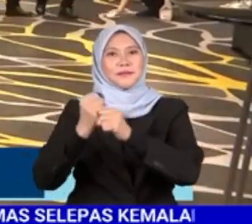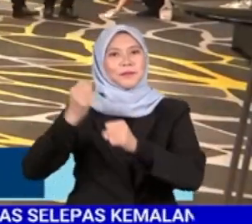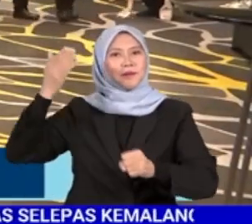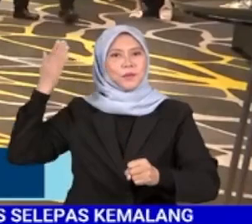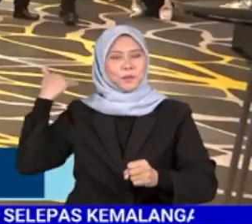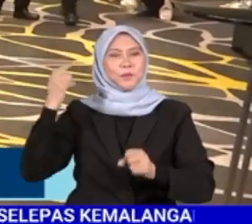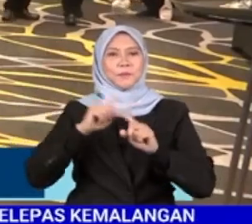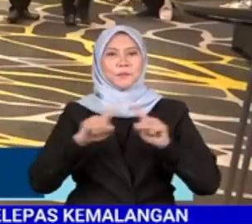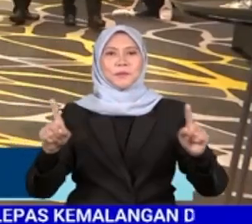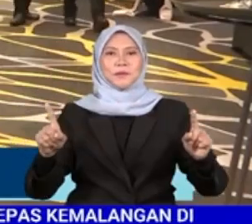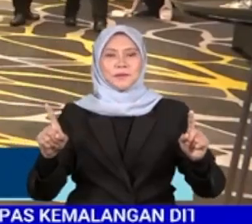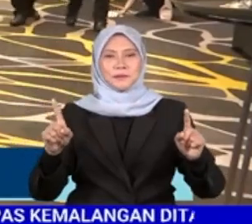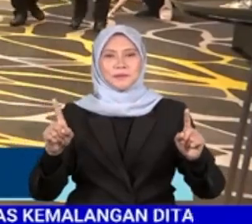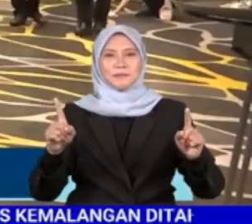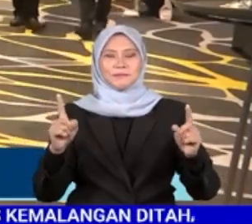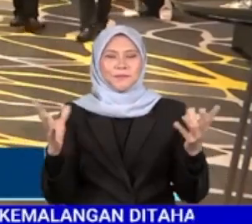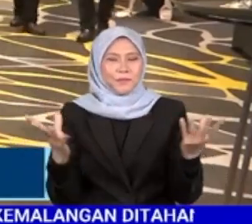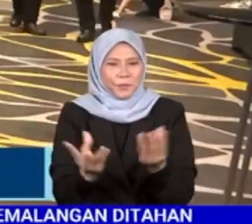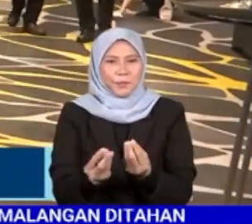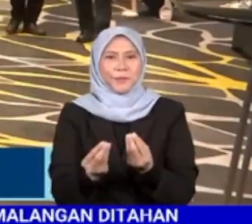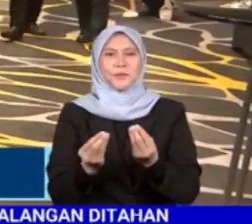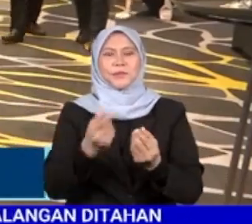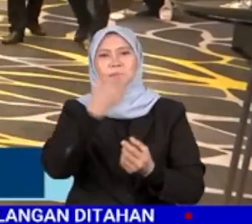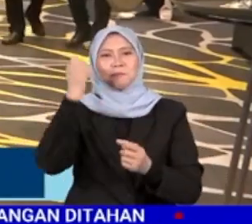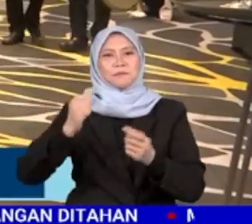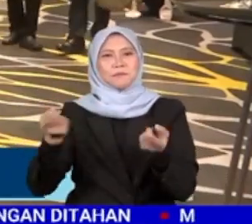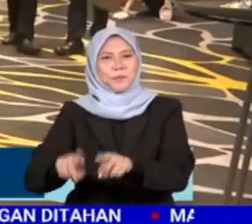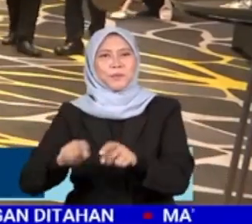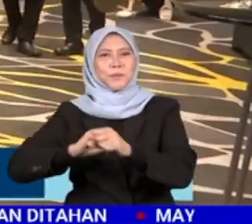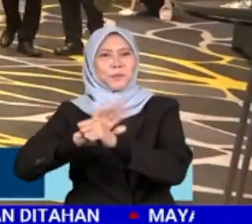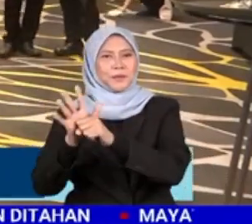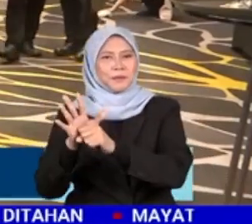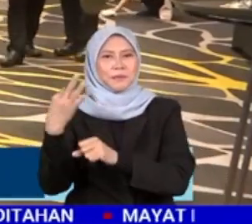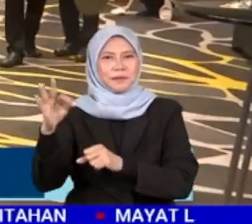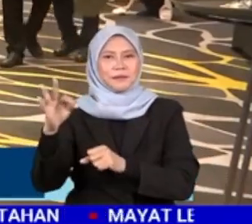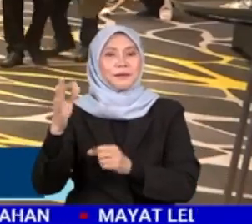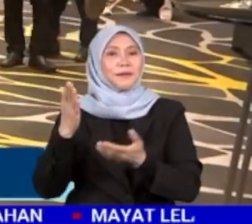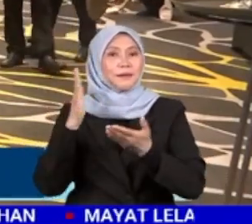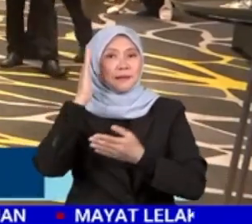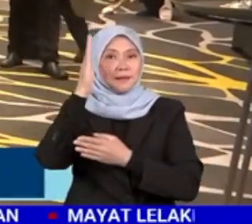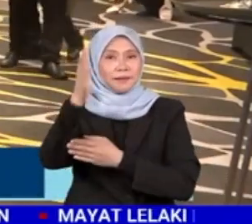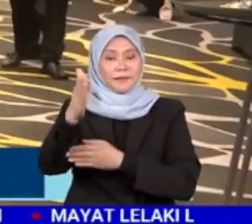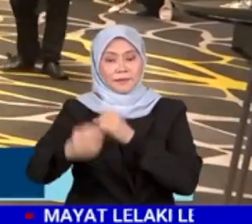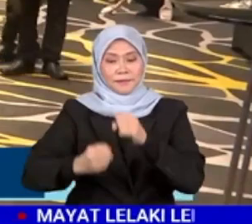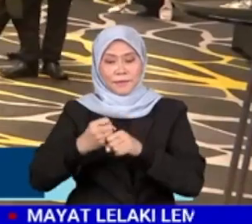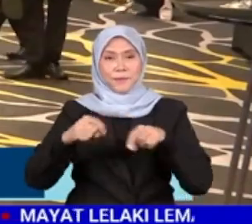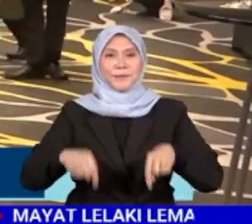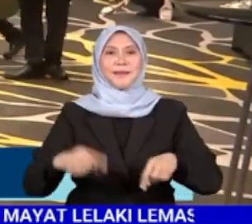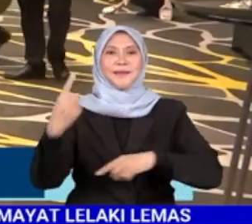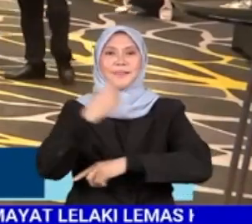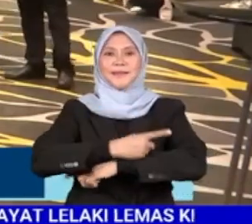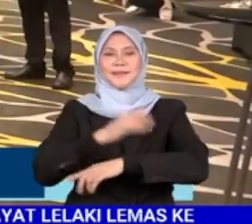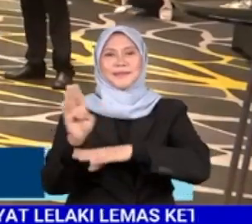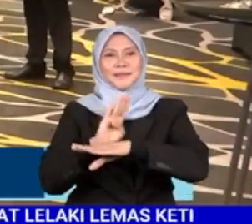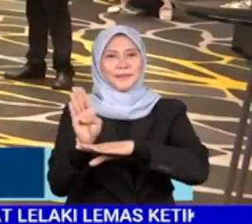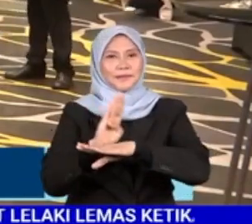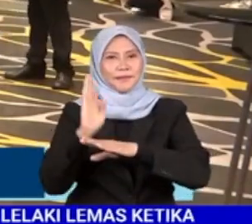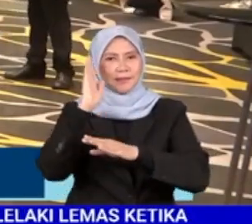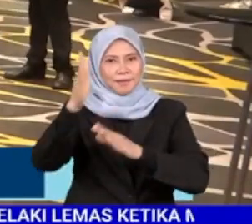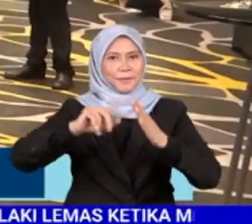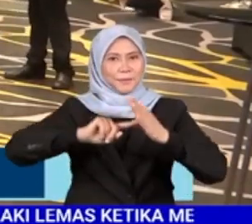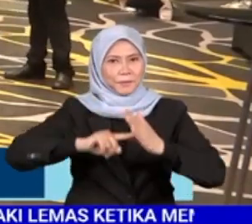lalu, bagaimanapun pada skala yang kecil susulan pandemik COVID-19, dan dijangkakan pada tahun ini Hari Usahawan Negara